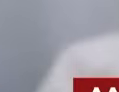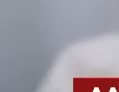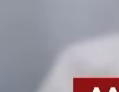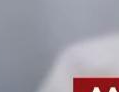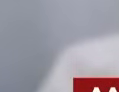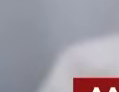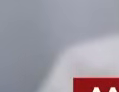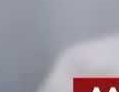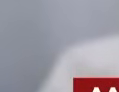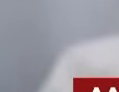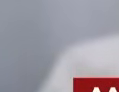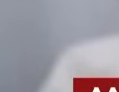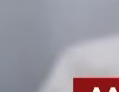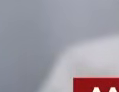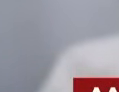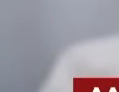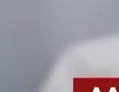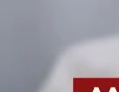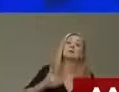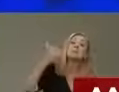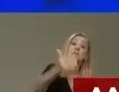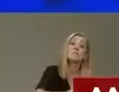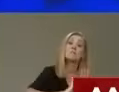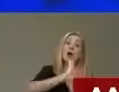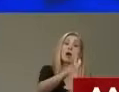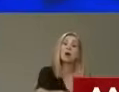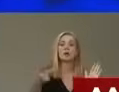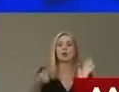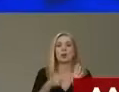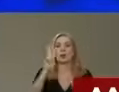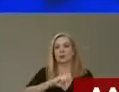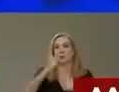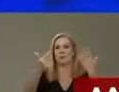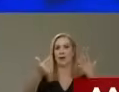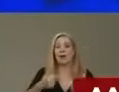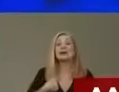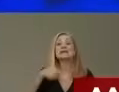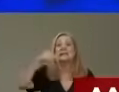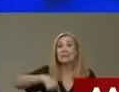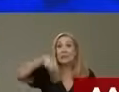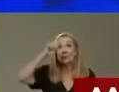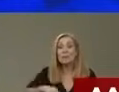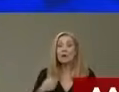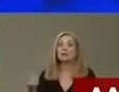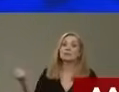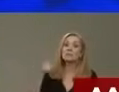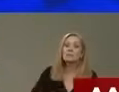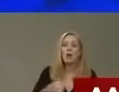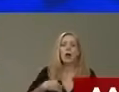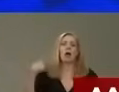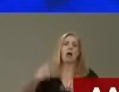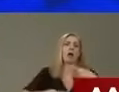του κυρίου Πρωθυπουργού για την αυτοτελή φορολόγηση των εφημεριών είναι η ικανοποίηση του